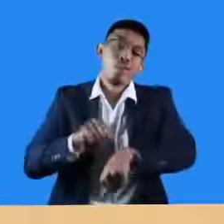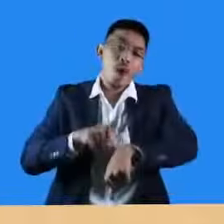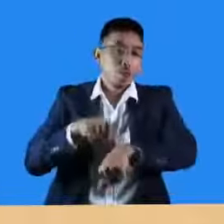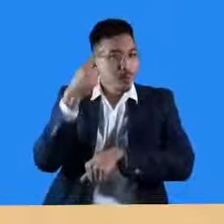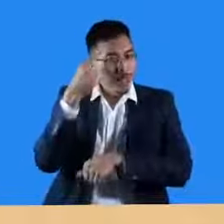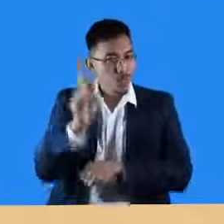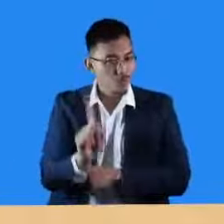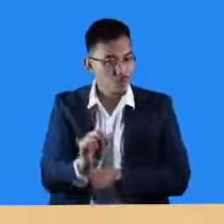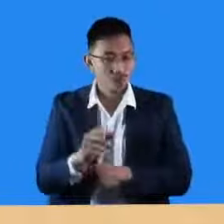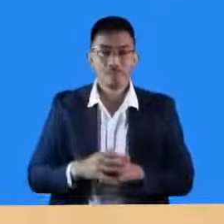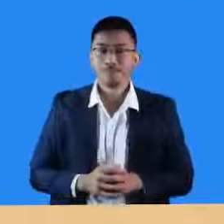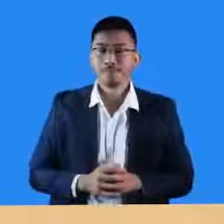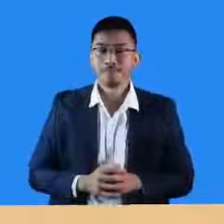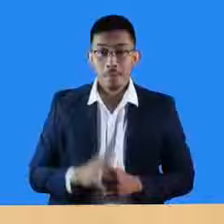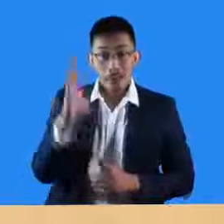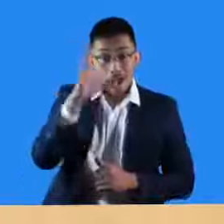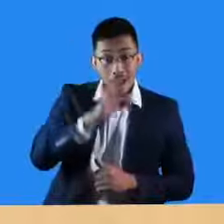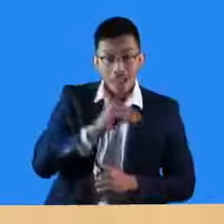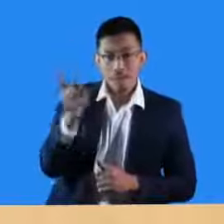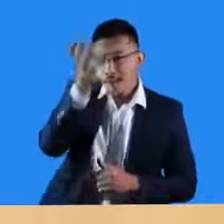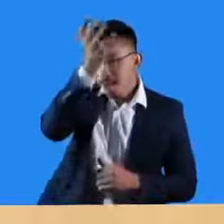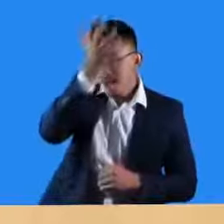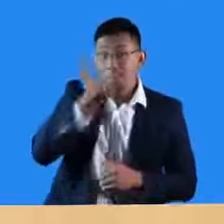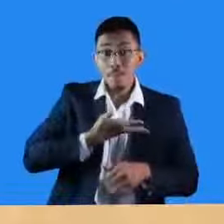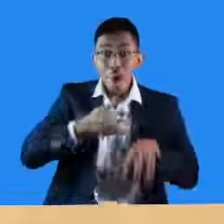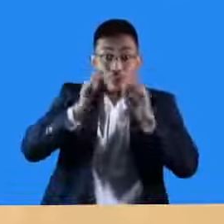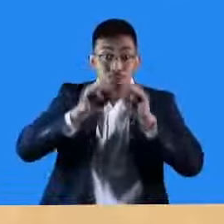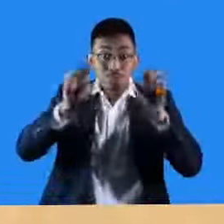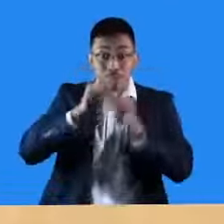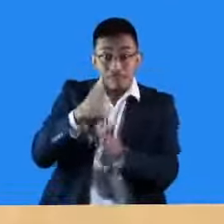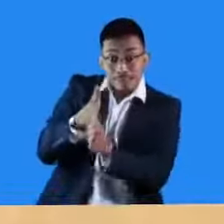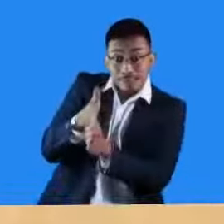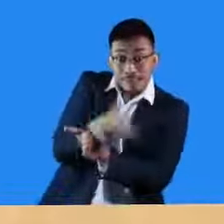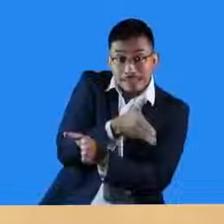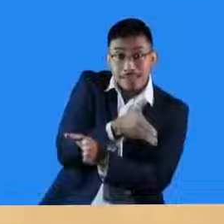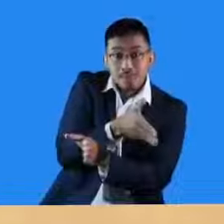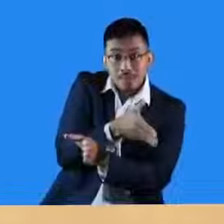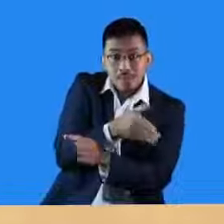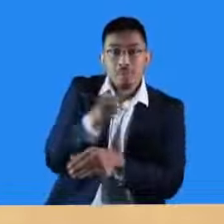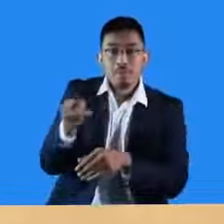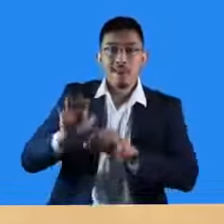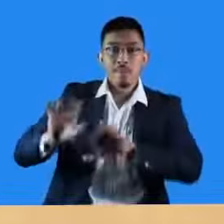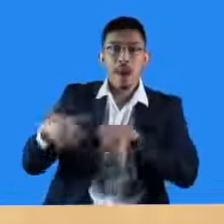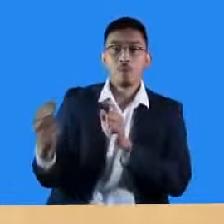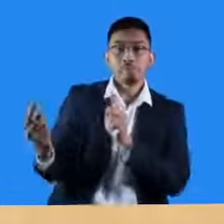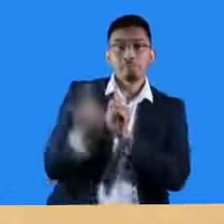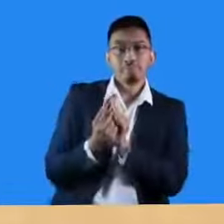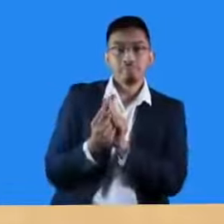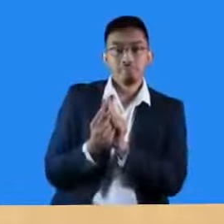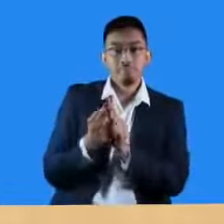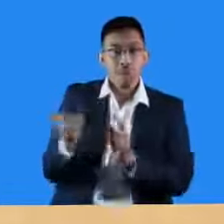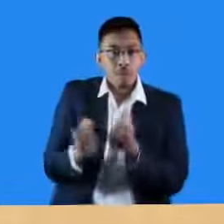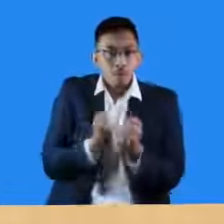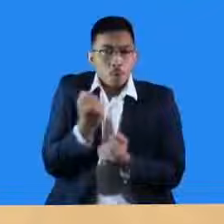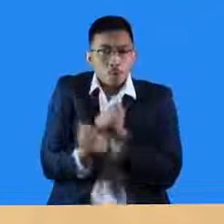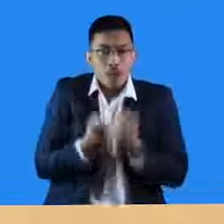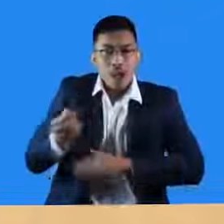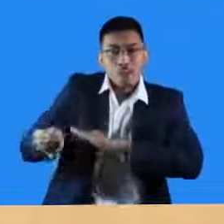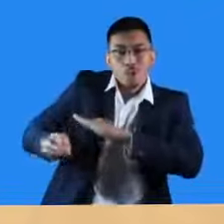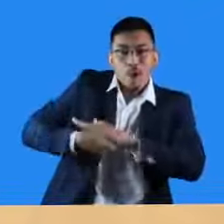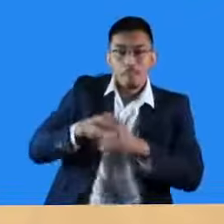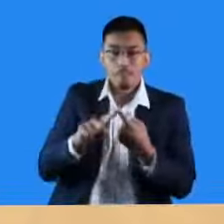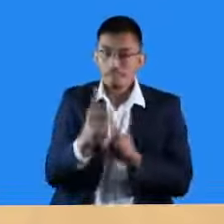berpikir. Suatu malam, sebelum raja membuat pengumuman, harimau menghadapnya dan berusaha menyuap raja dengan